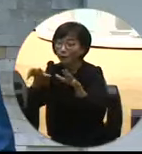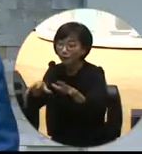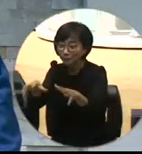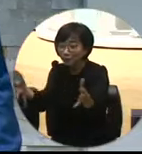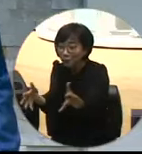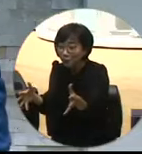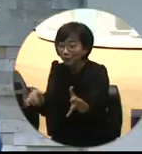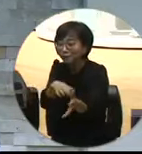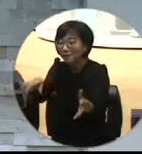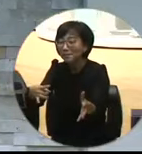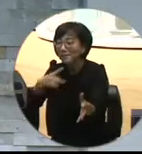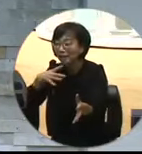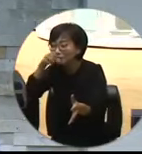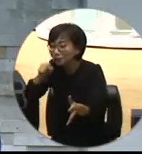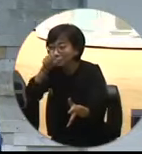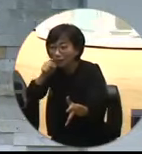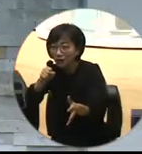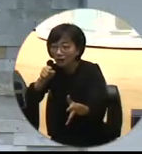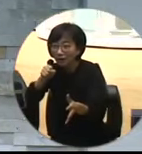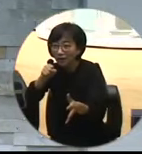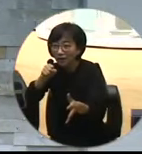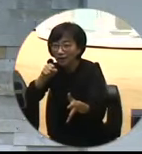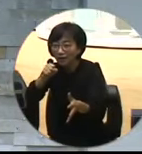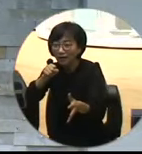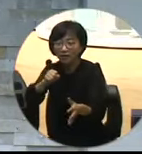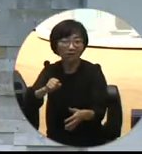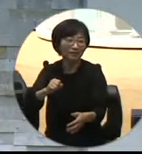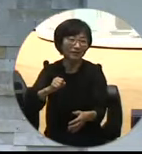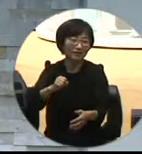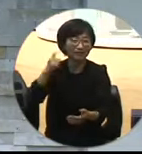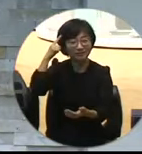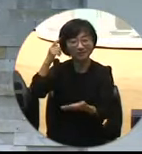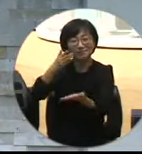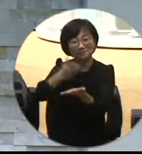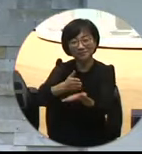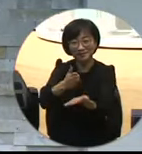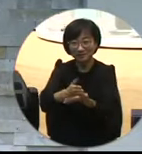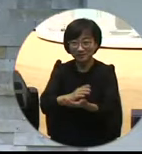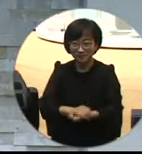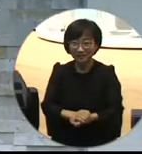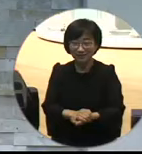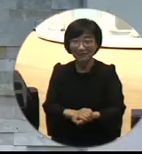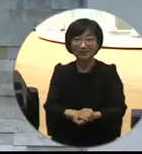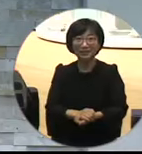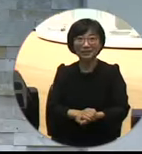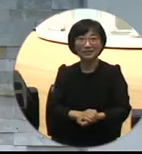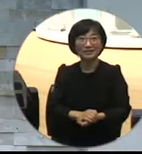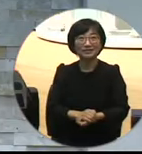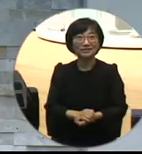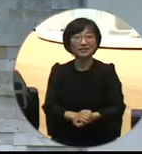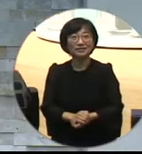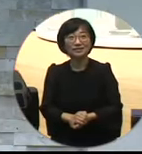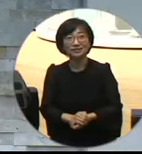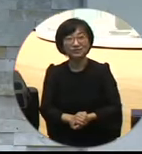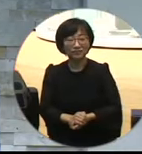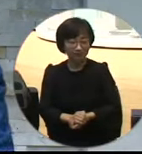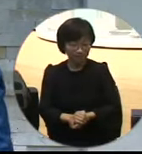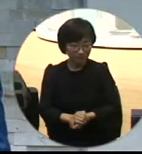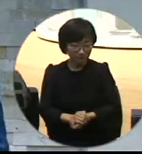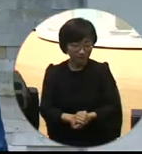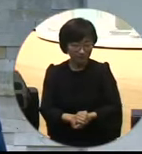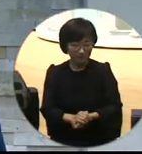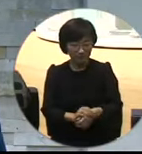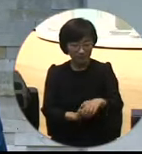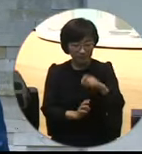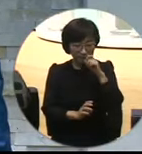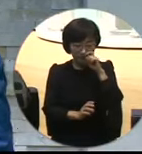조사원이. 영적 사고방식을 이런 식으로 관리하는 사람들이 많이 있어요. 우리는 이런